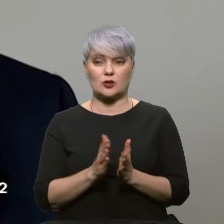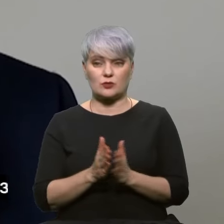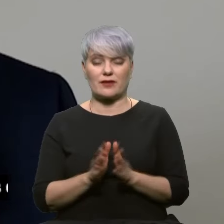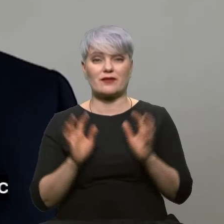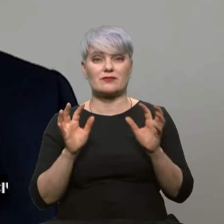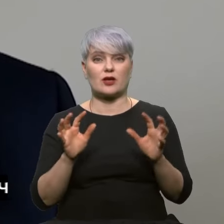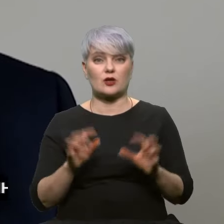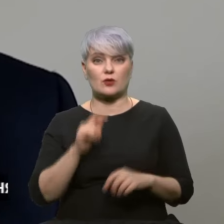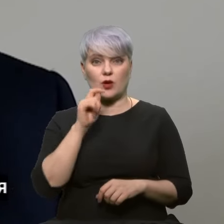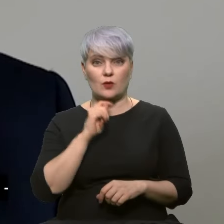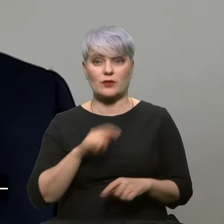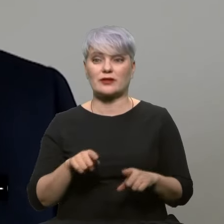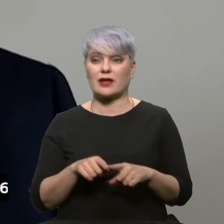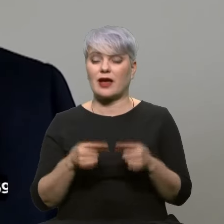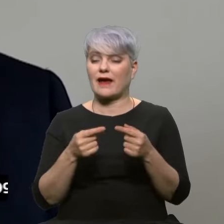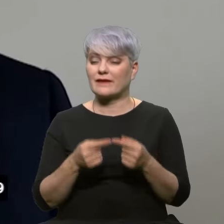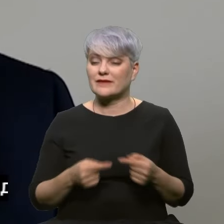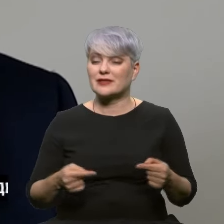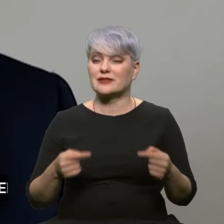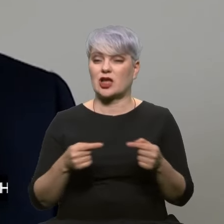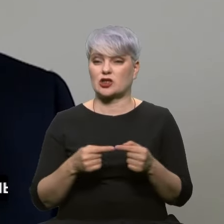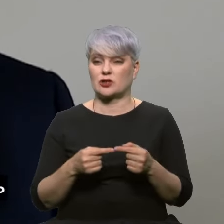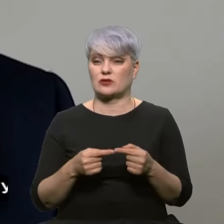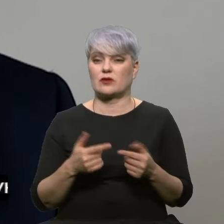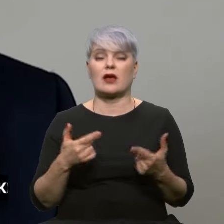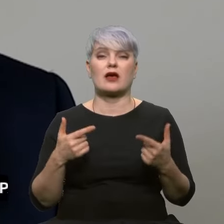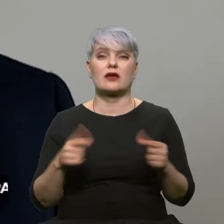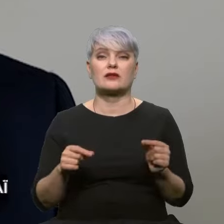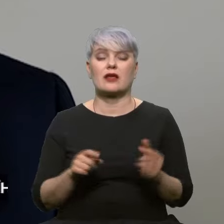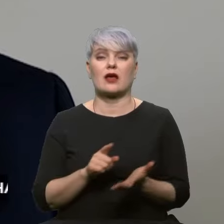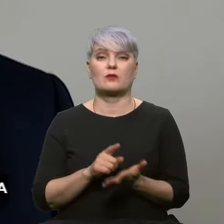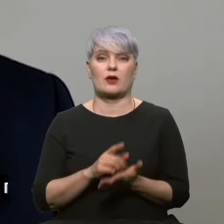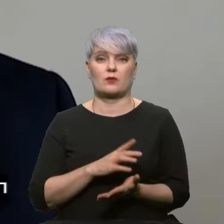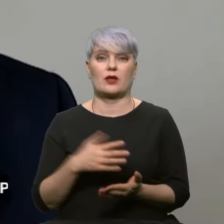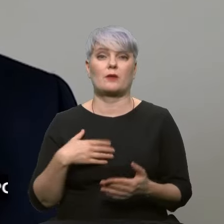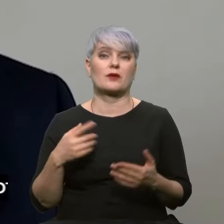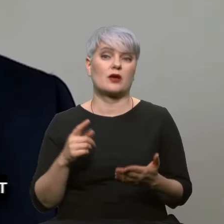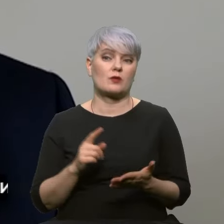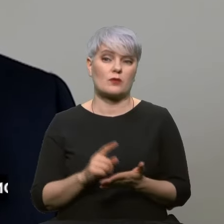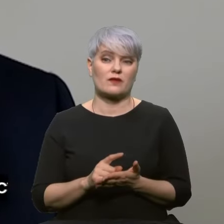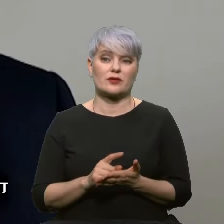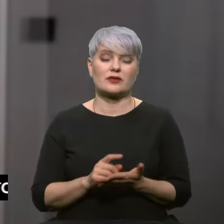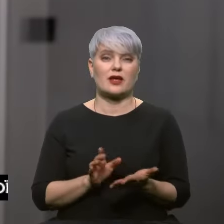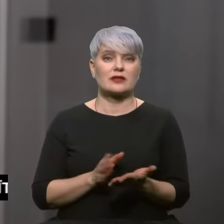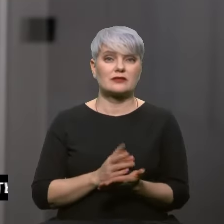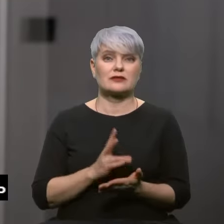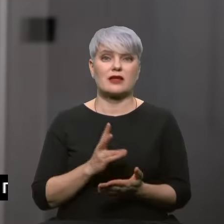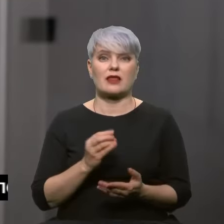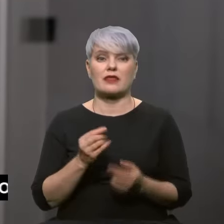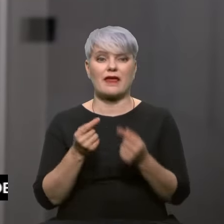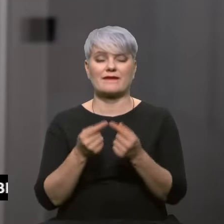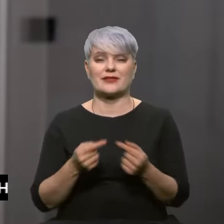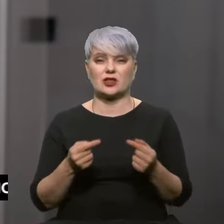законодавстві України є така визначеність, де вони мають бути. І ми повинні скинути цю невизначеність.